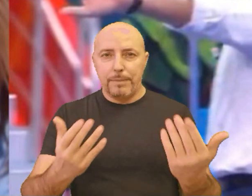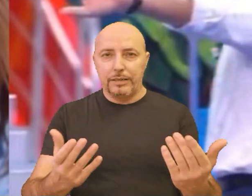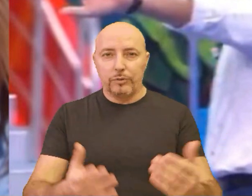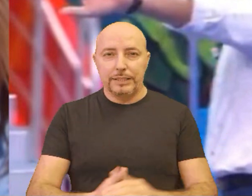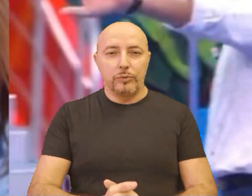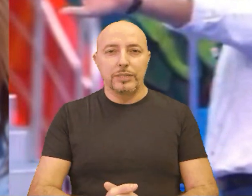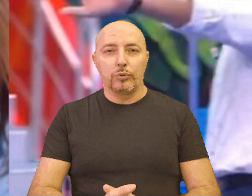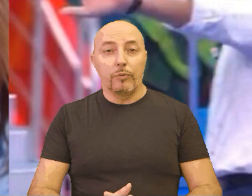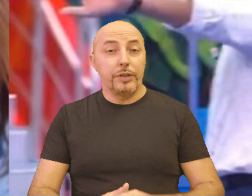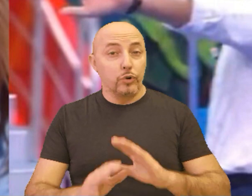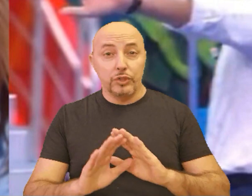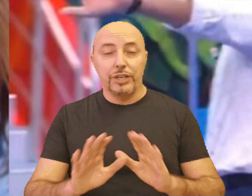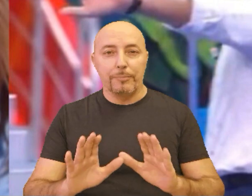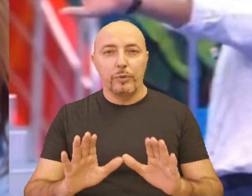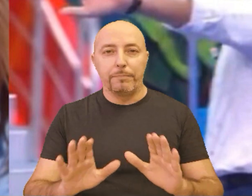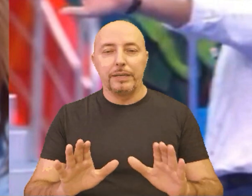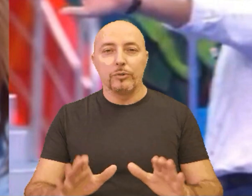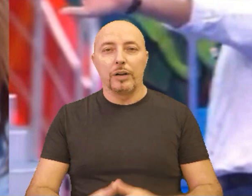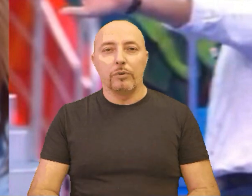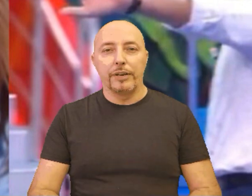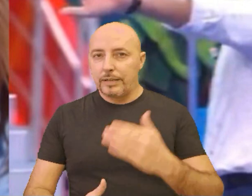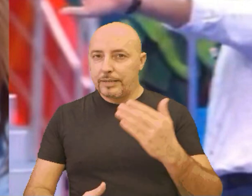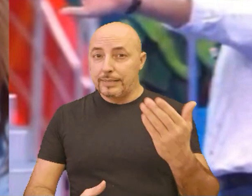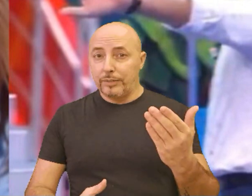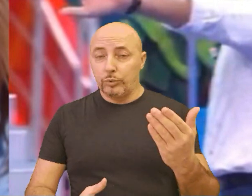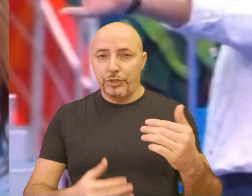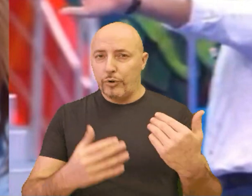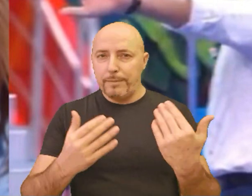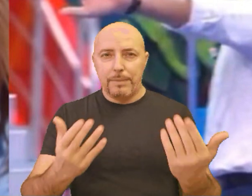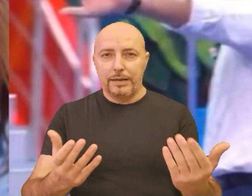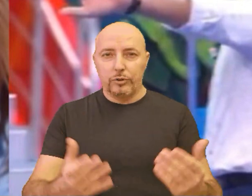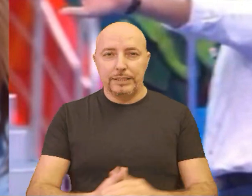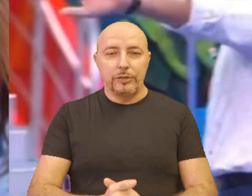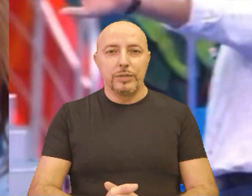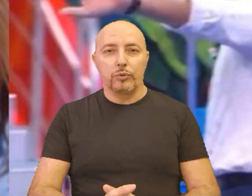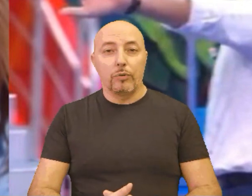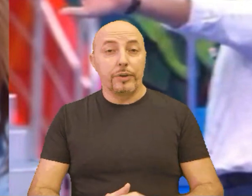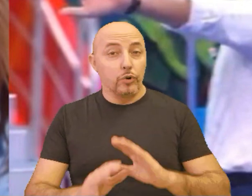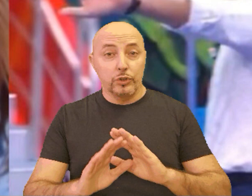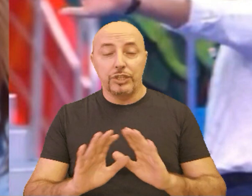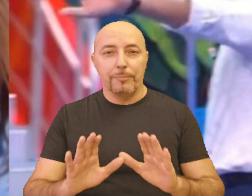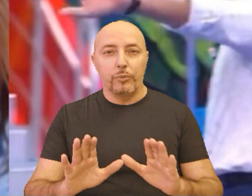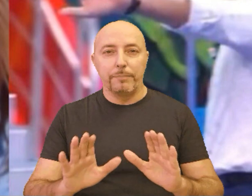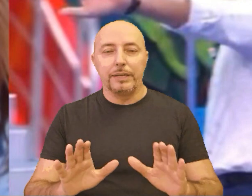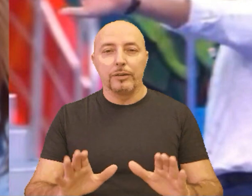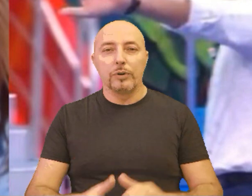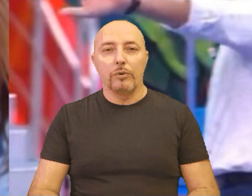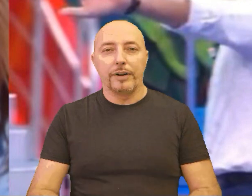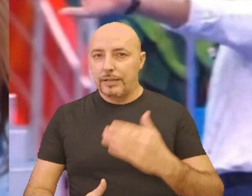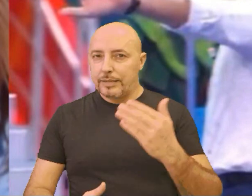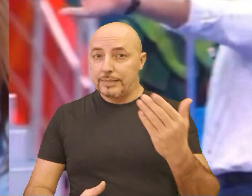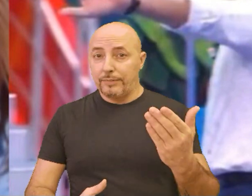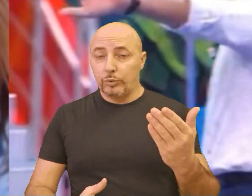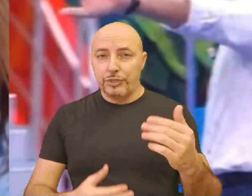della coppia Silvia Bonolis Ciao Silvia amore mio così Bonolis ha salutato la ragazza seduta in